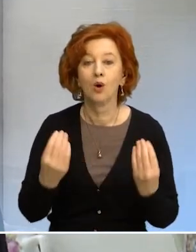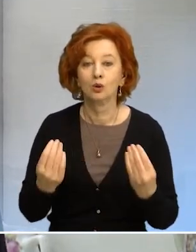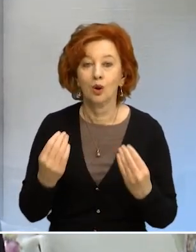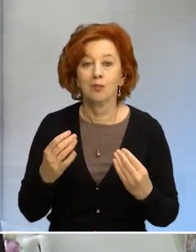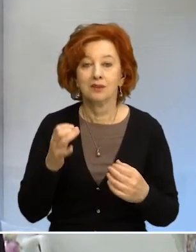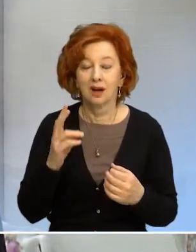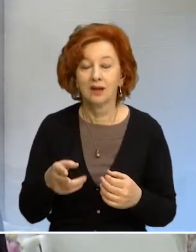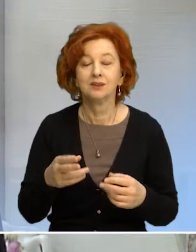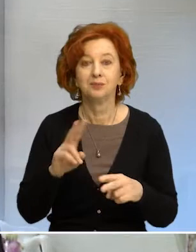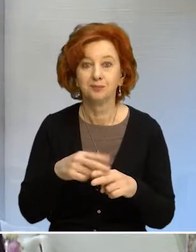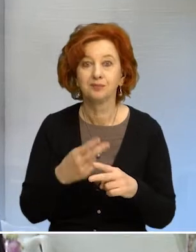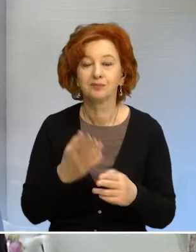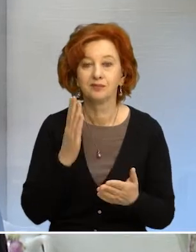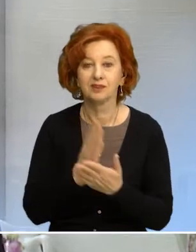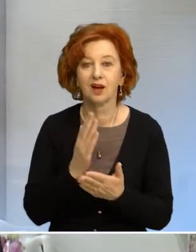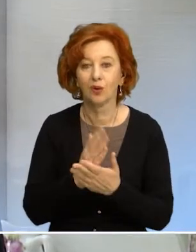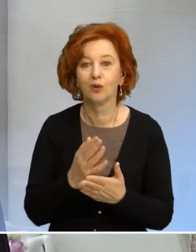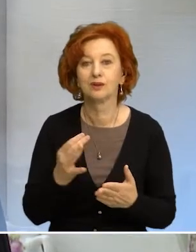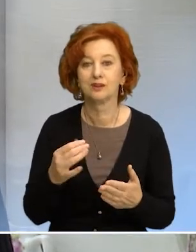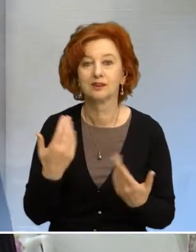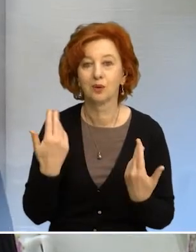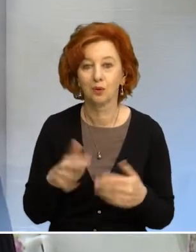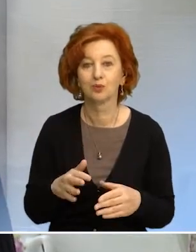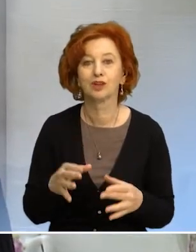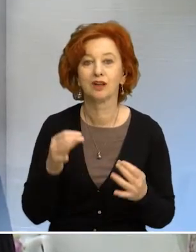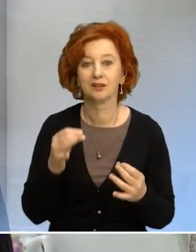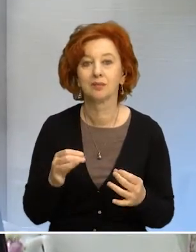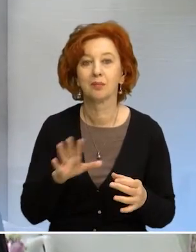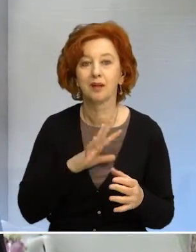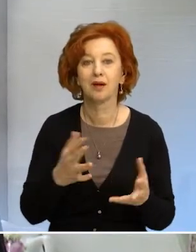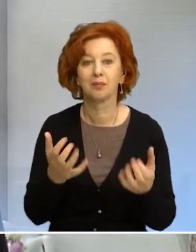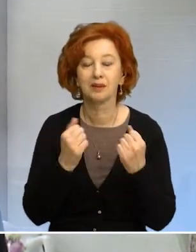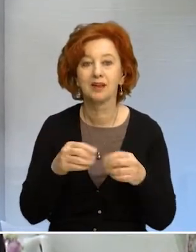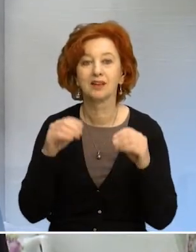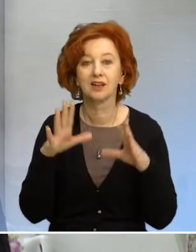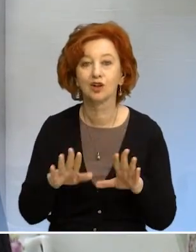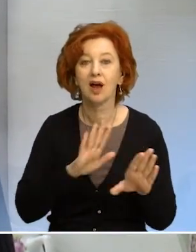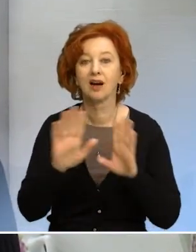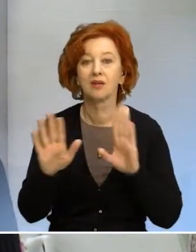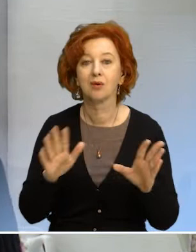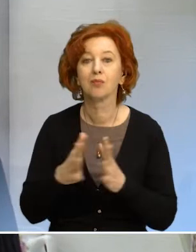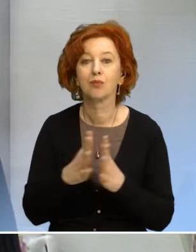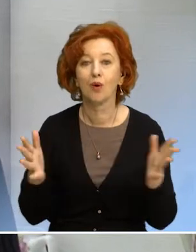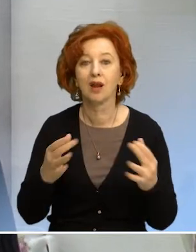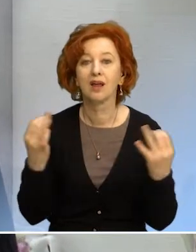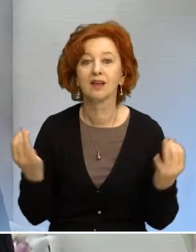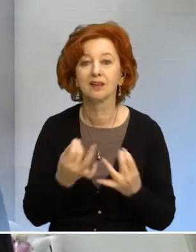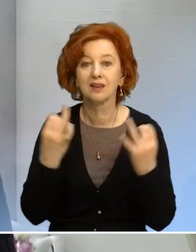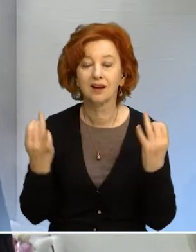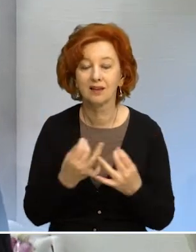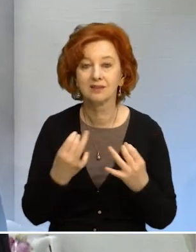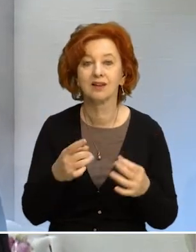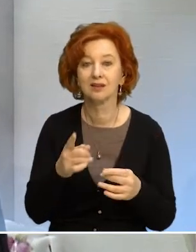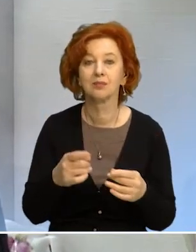купца Солодова, владельца мукомольной фирмы, было принято решение разместить наиболее интересные